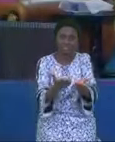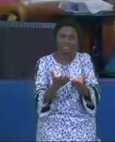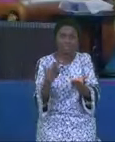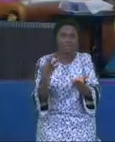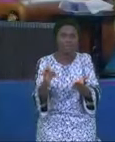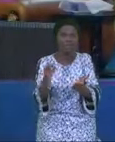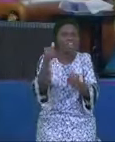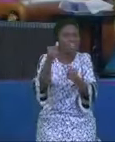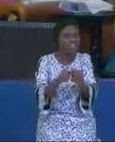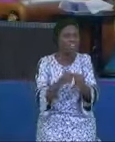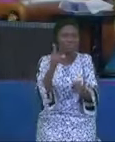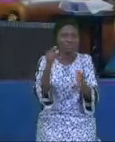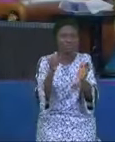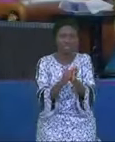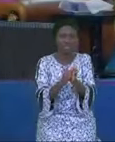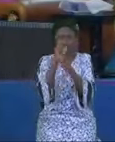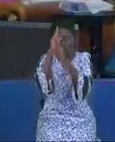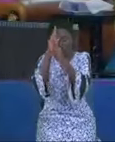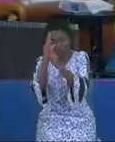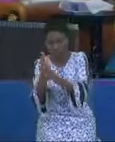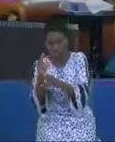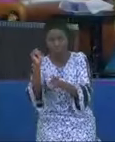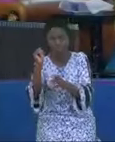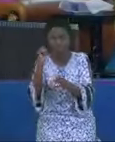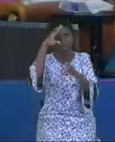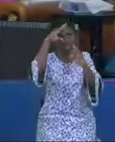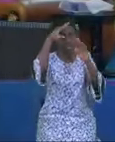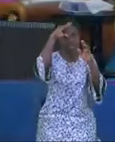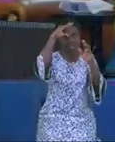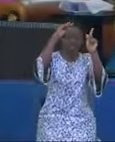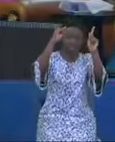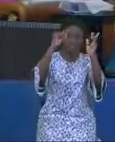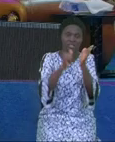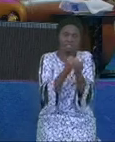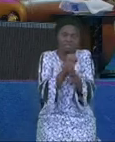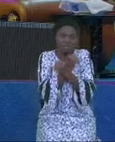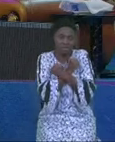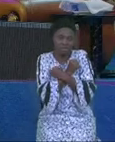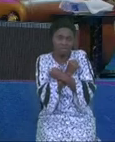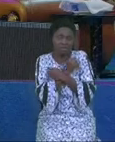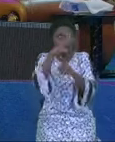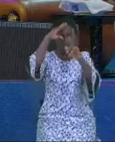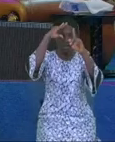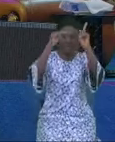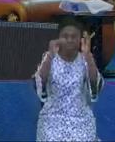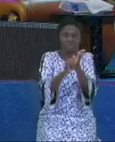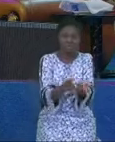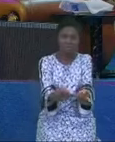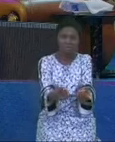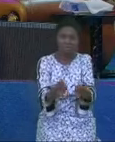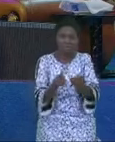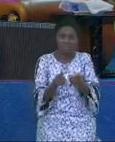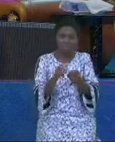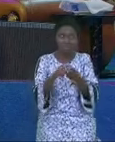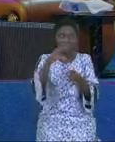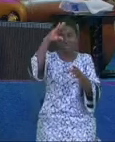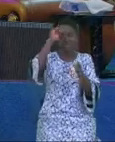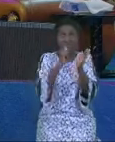de ceux-là il a compris désir de ceux qui le craignent qu'il aime qui viennent à lui